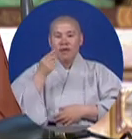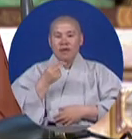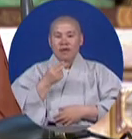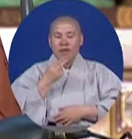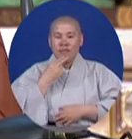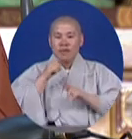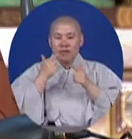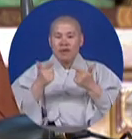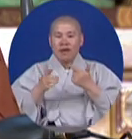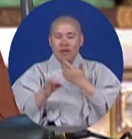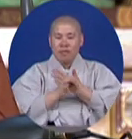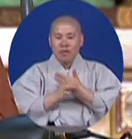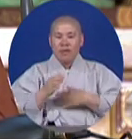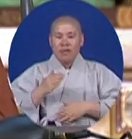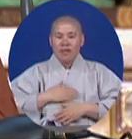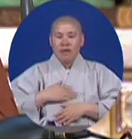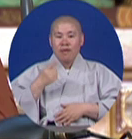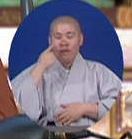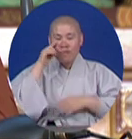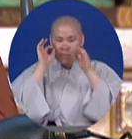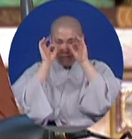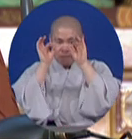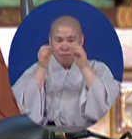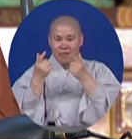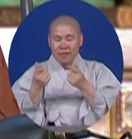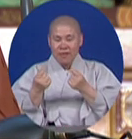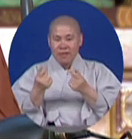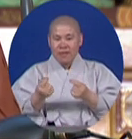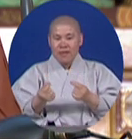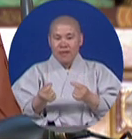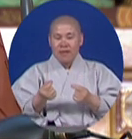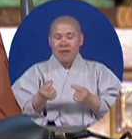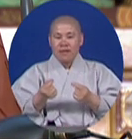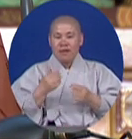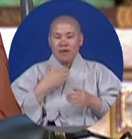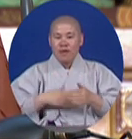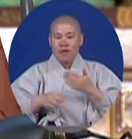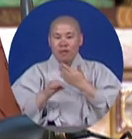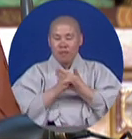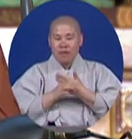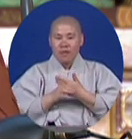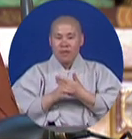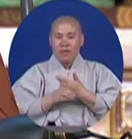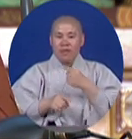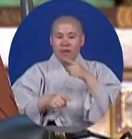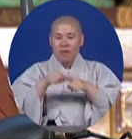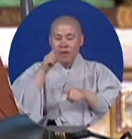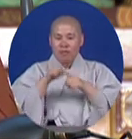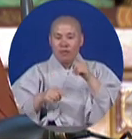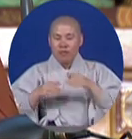내 눈은 내가 볼 수 없는 것이다 라고 하는 거 아는 게 그게 자기 눈 본 거예요.